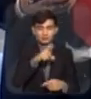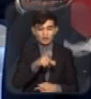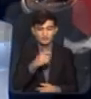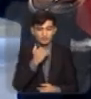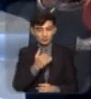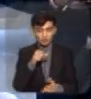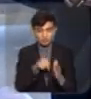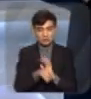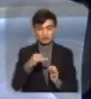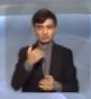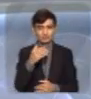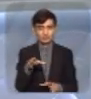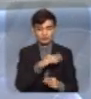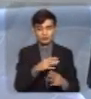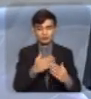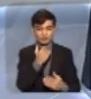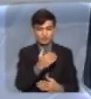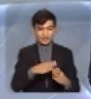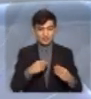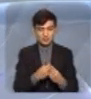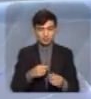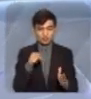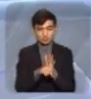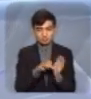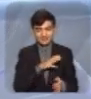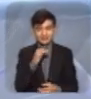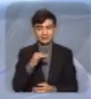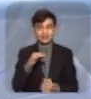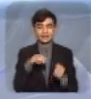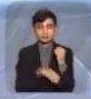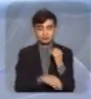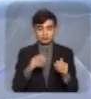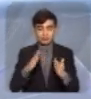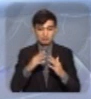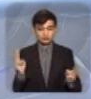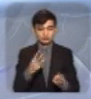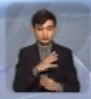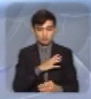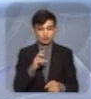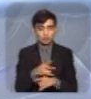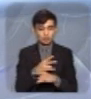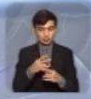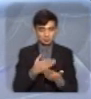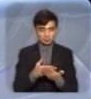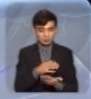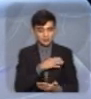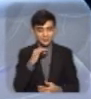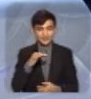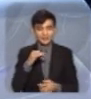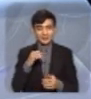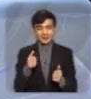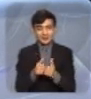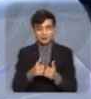семью. Затем преступники подожгли дом. Инцидент произошел накануне ночью. Одна из местных жительниц рассказывает, что